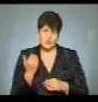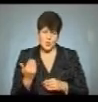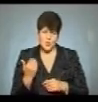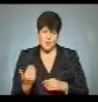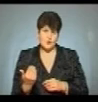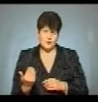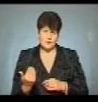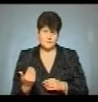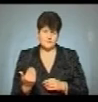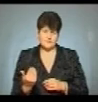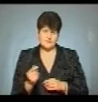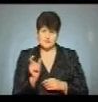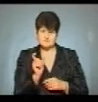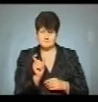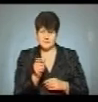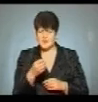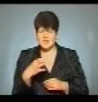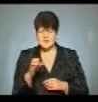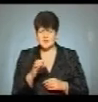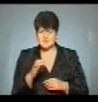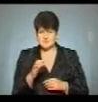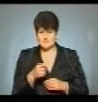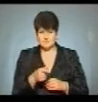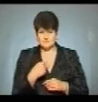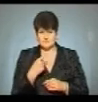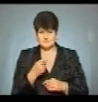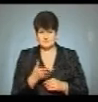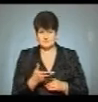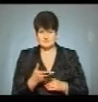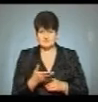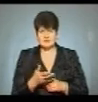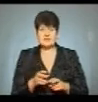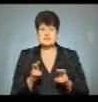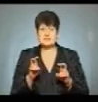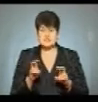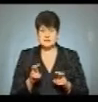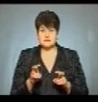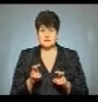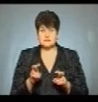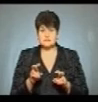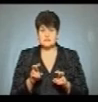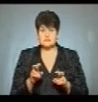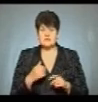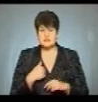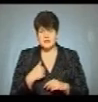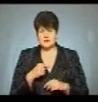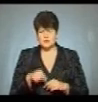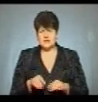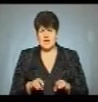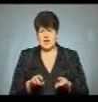з його синхрону там буквально 15 секунд він триває. Сидів і каже, я тут